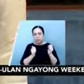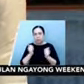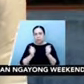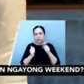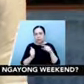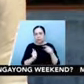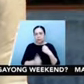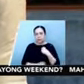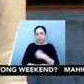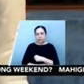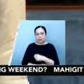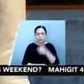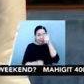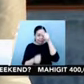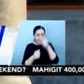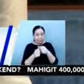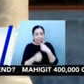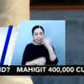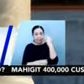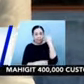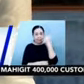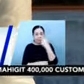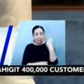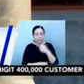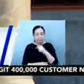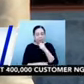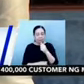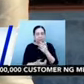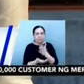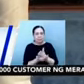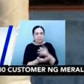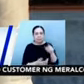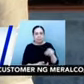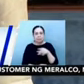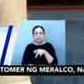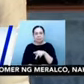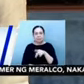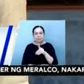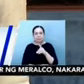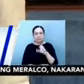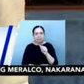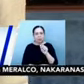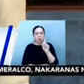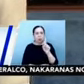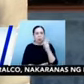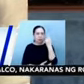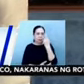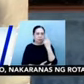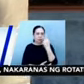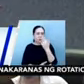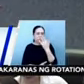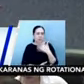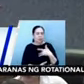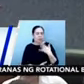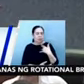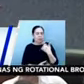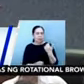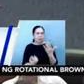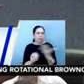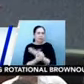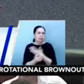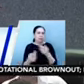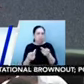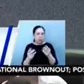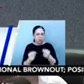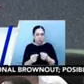ang sinabi ni Zubiri na ang hindi niya pagpigil sa hearing ni De La Rosa ang isa sa dahilan kung bakit nawala siya sa pwesto. Sinubukan